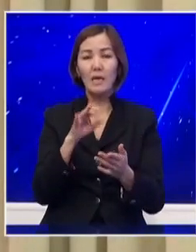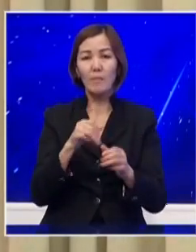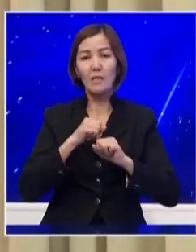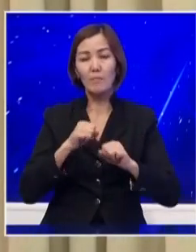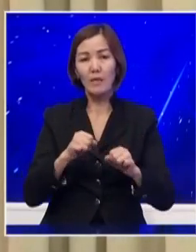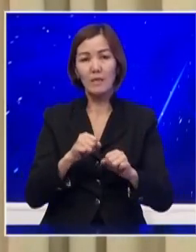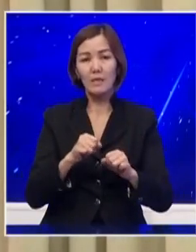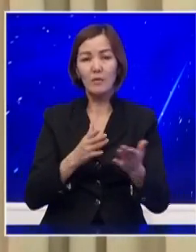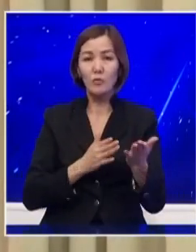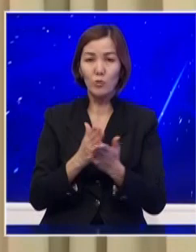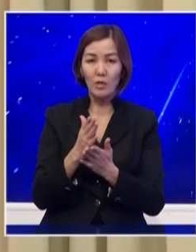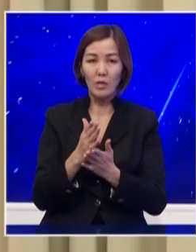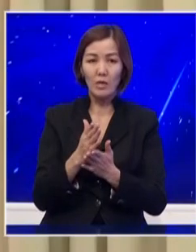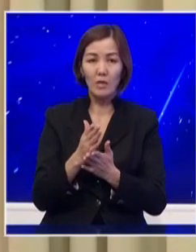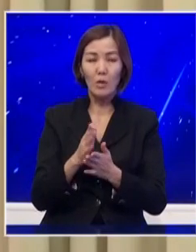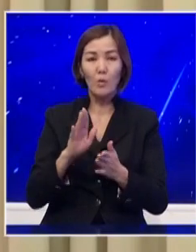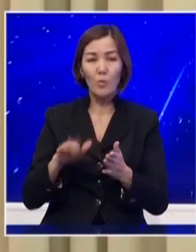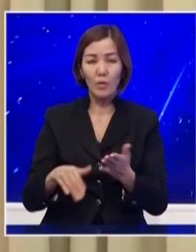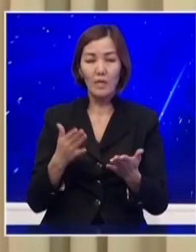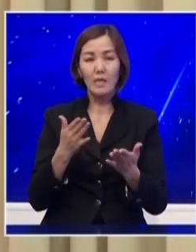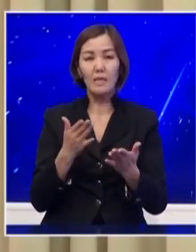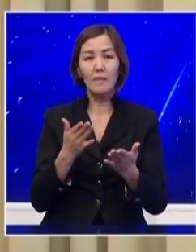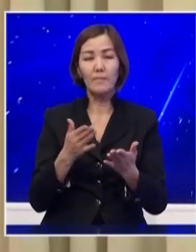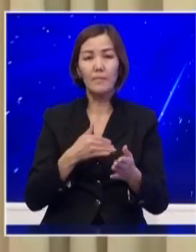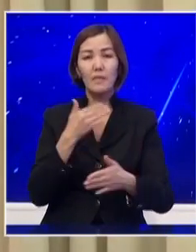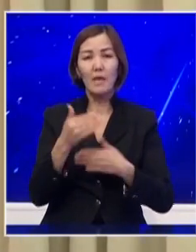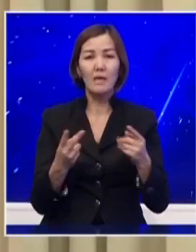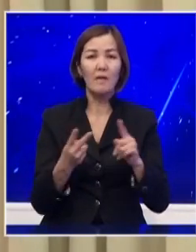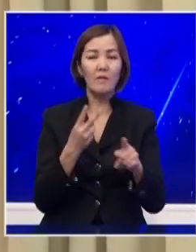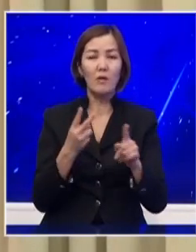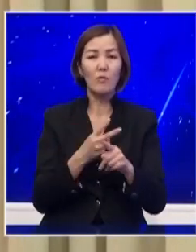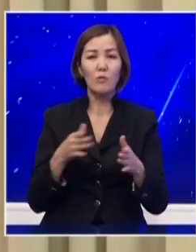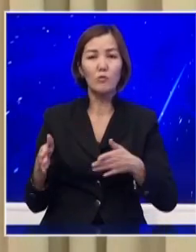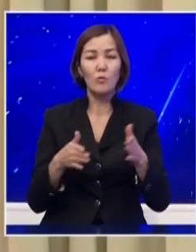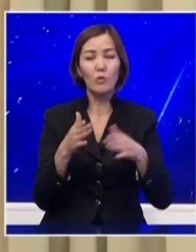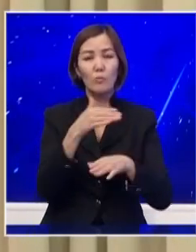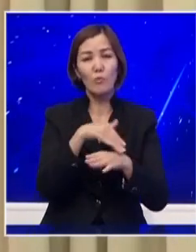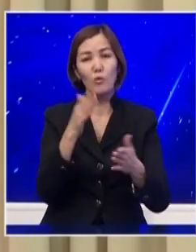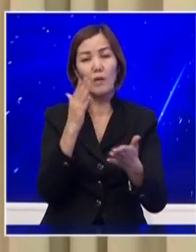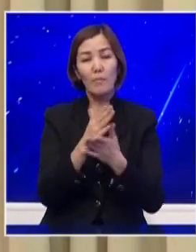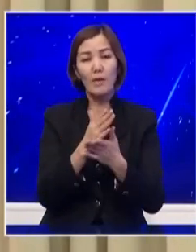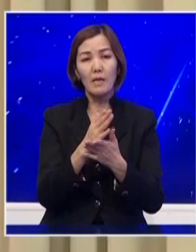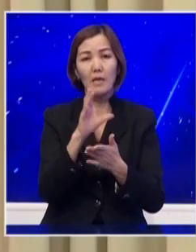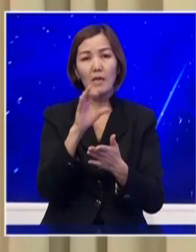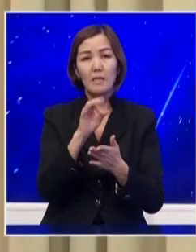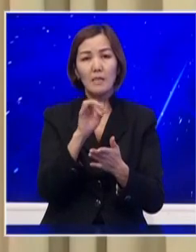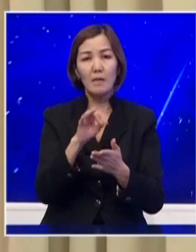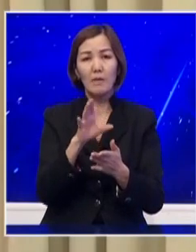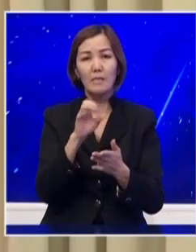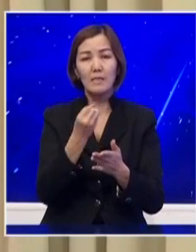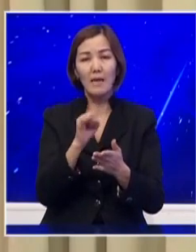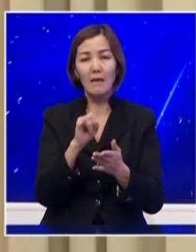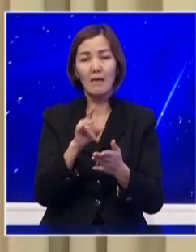еледен өткен жері. Содан кейін ары қарай жүрсеңіздер, тағы жолдың бойында тұр. Сарбаз сайы деген жер